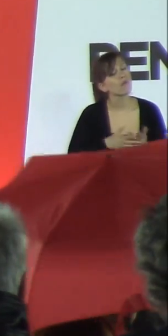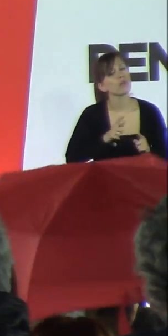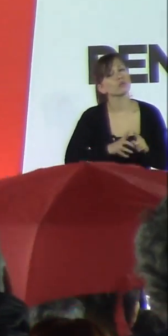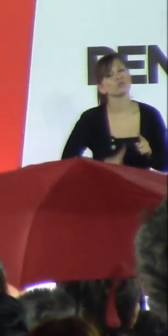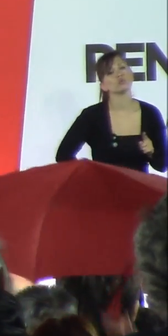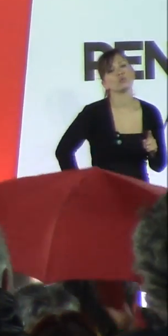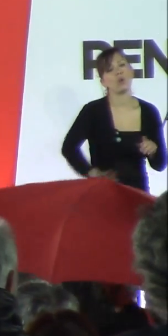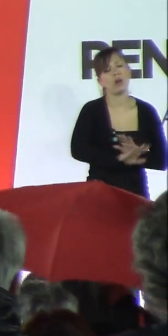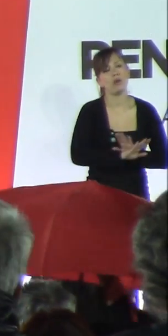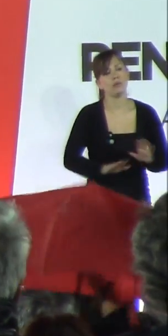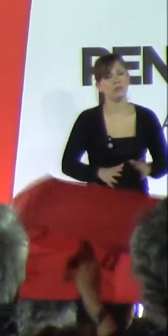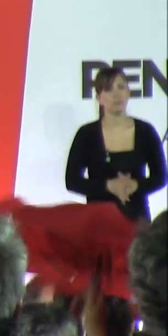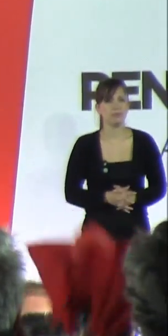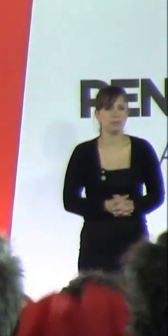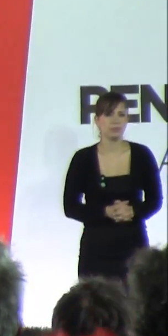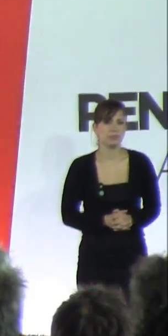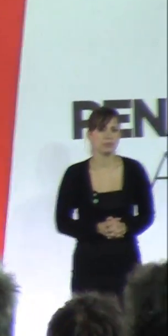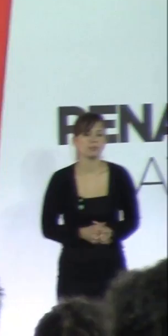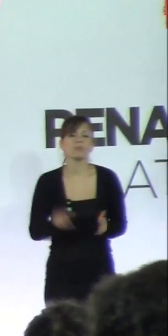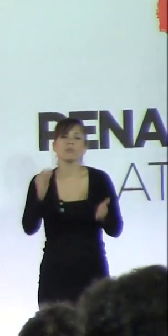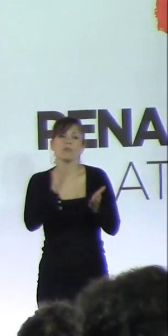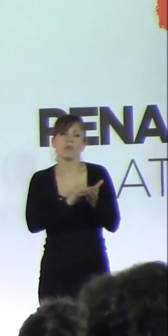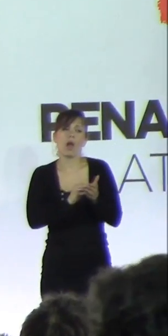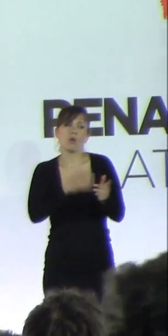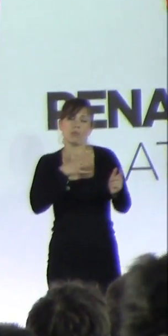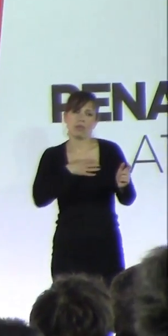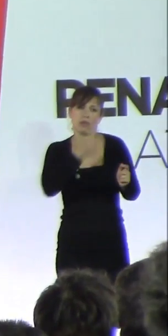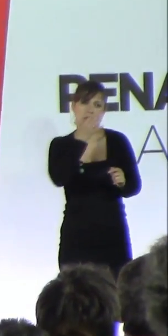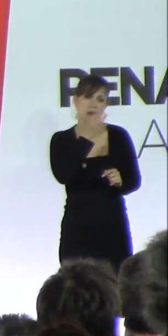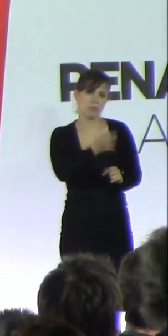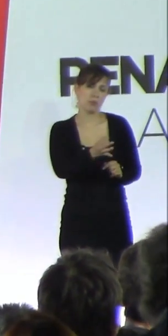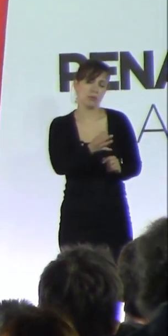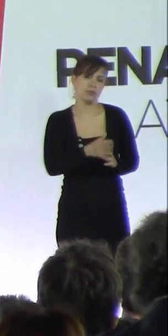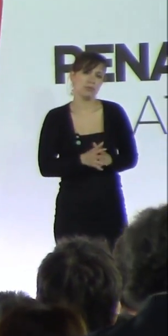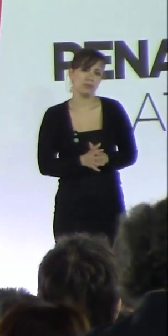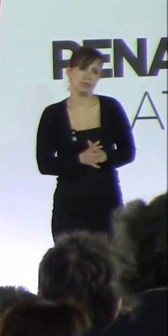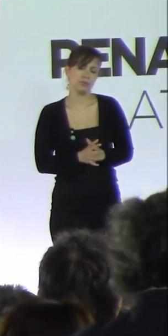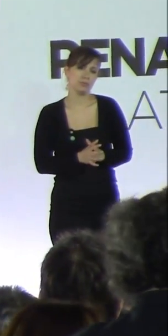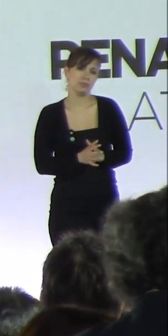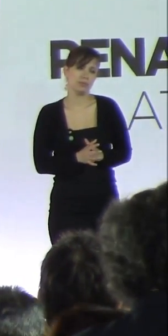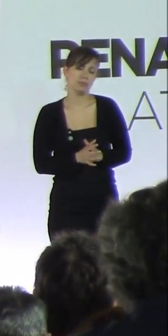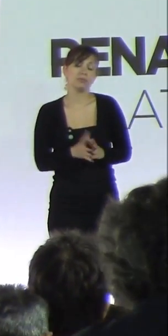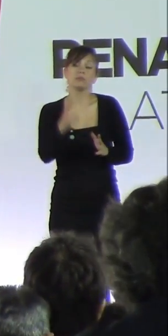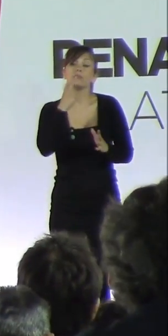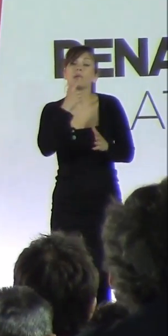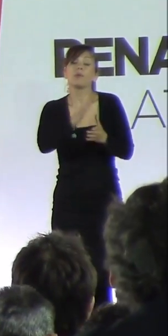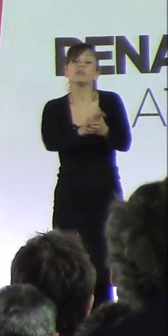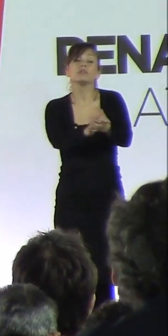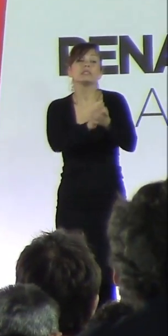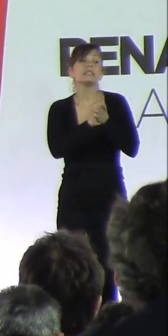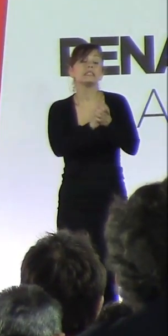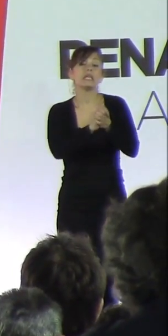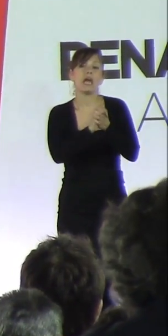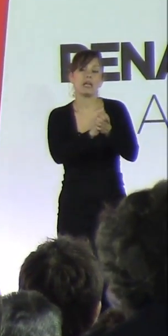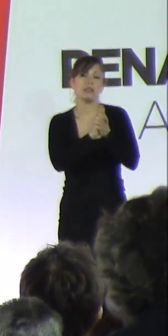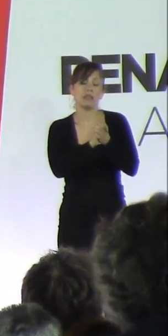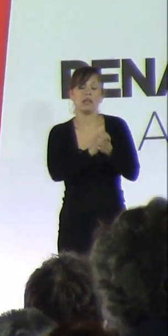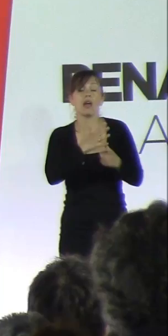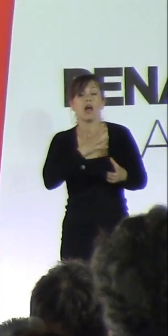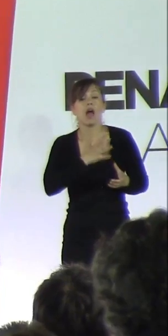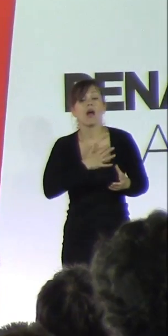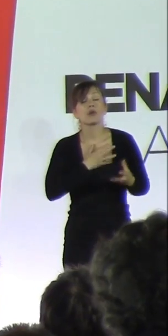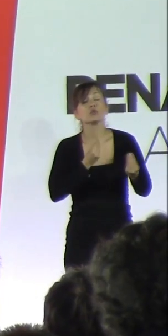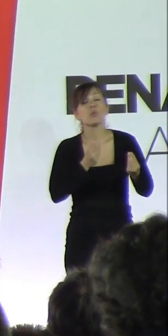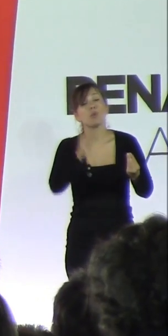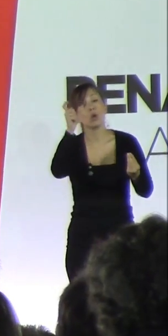μάχη. Και θα ήθελα σε αυτό το σημείο να συγχαρώ και να ευχαριστήσω τη Ρένα